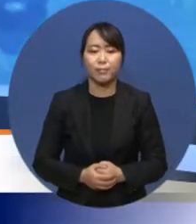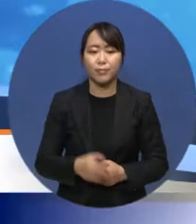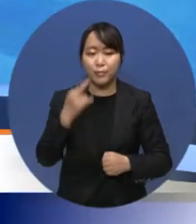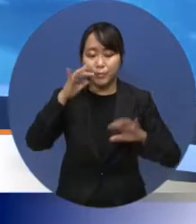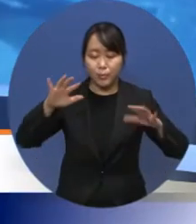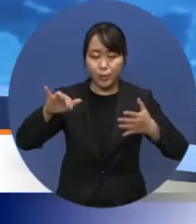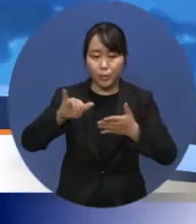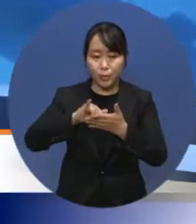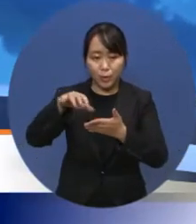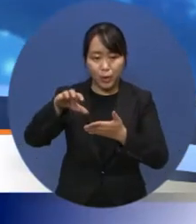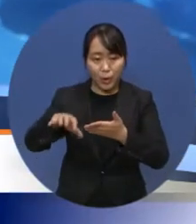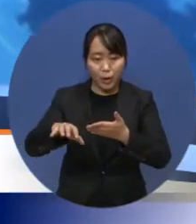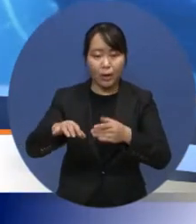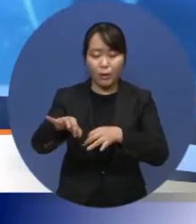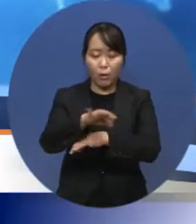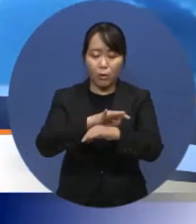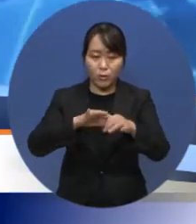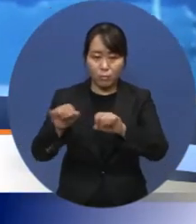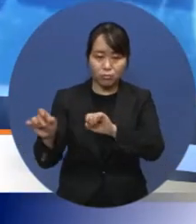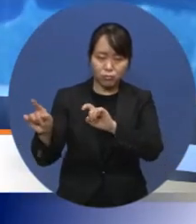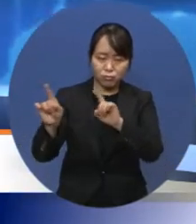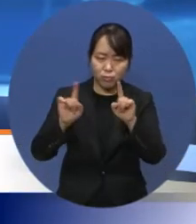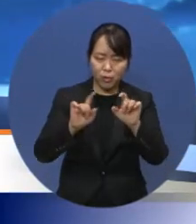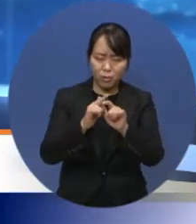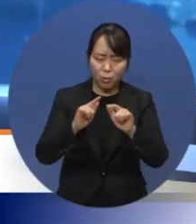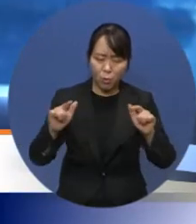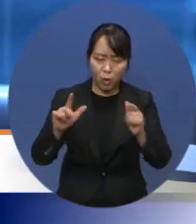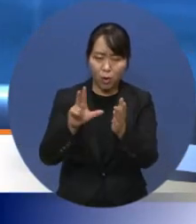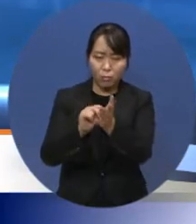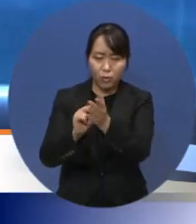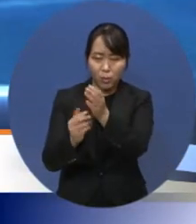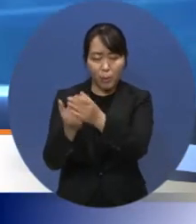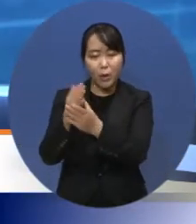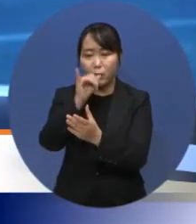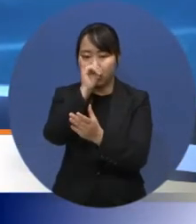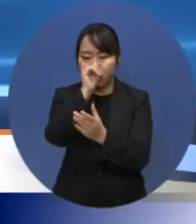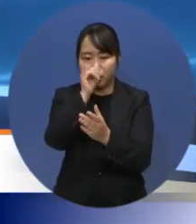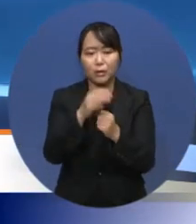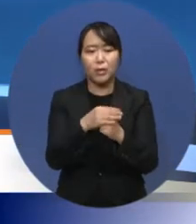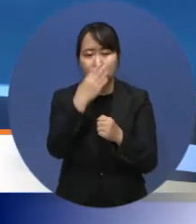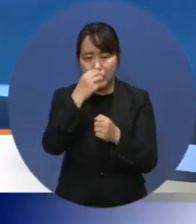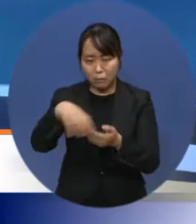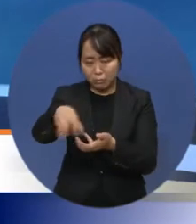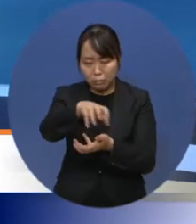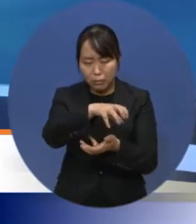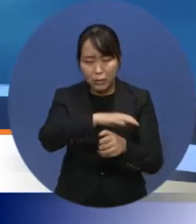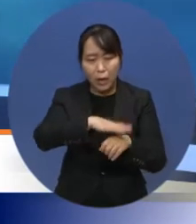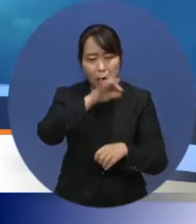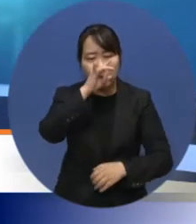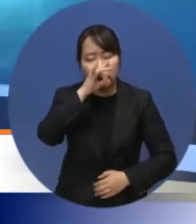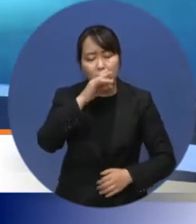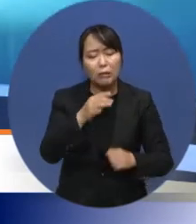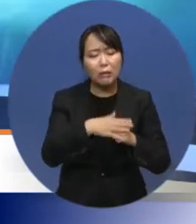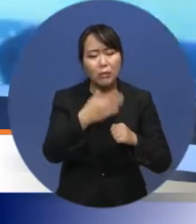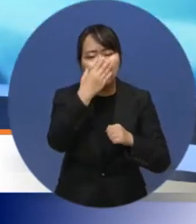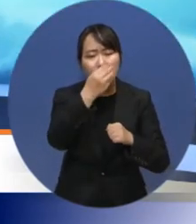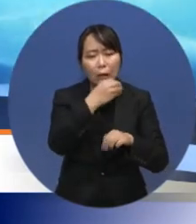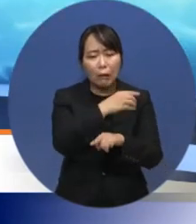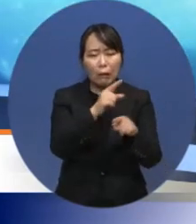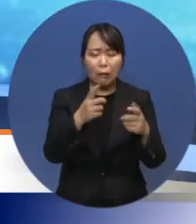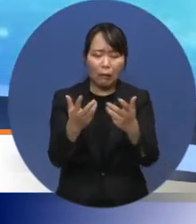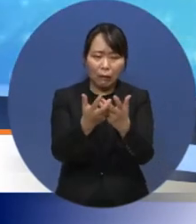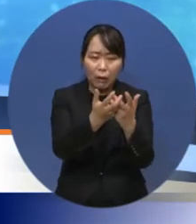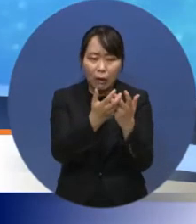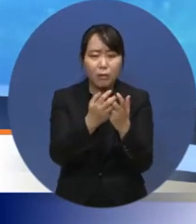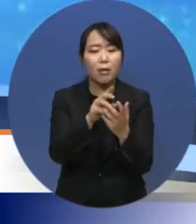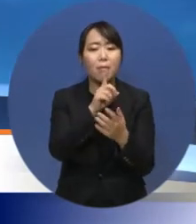미국 뉴욕이 경제를 재개하면서 여러 부작용이 속출하고 있습니다. 쓰레기 수거가 제때 이루어지지 않아 쓰레기로